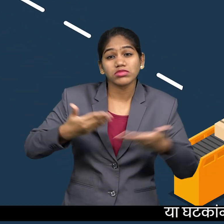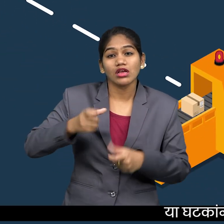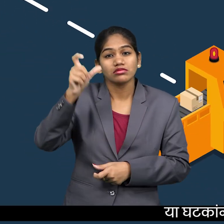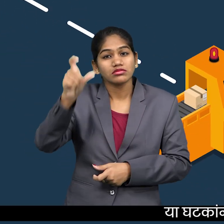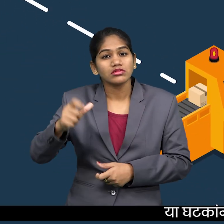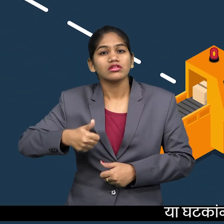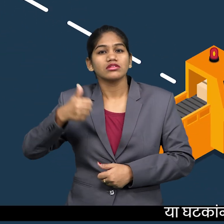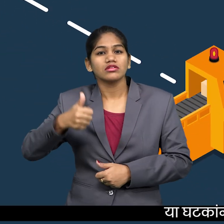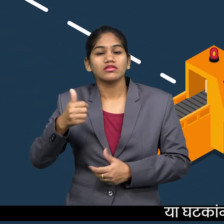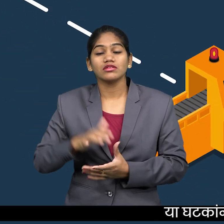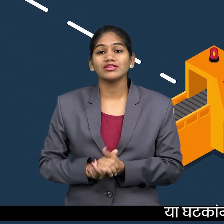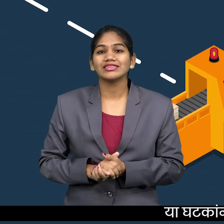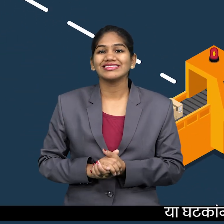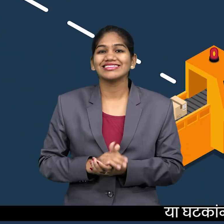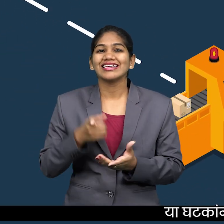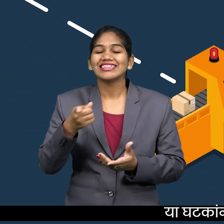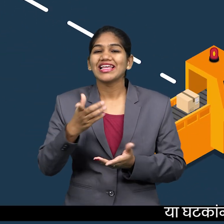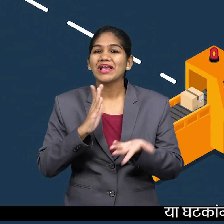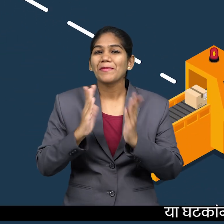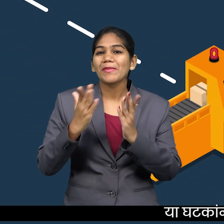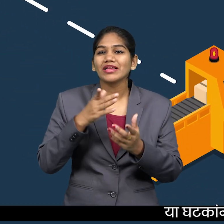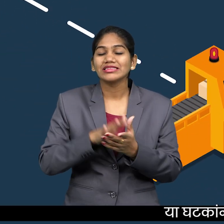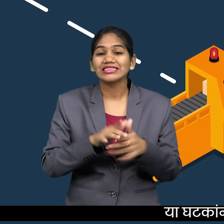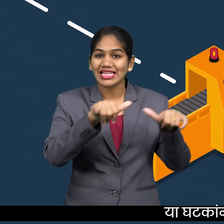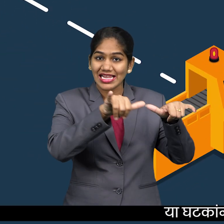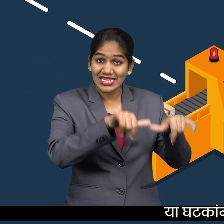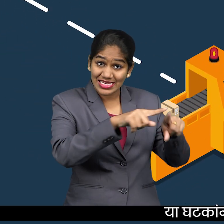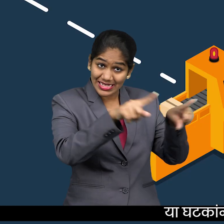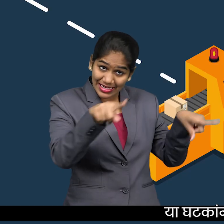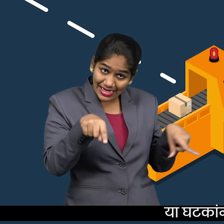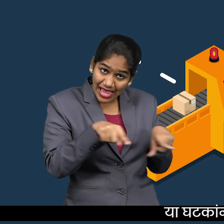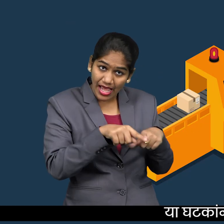या घटकांना एकत्रित करून लोक